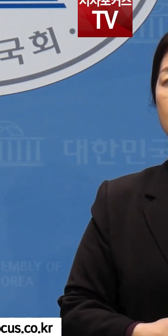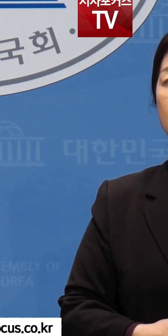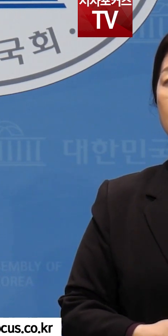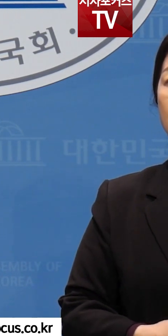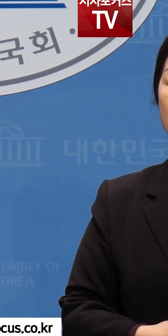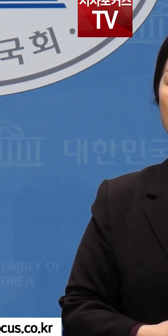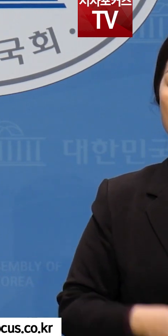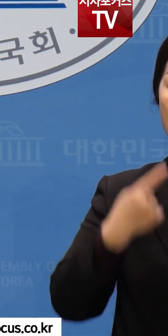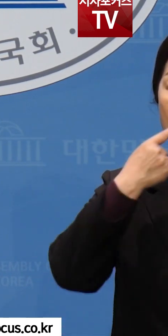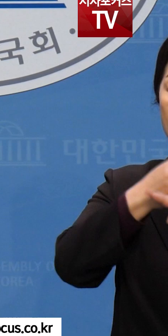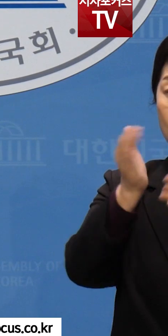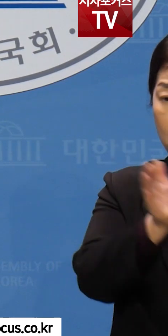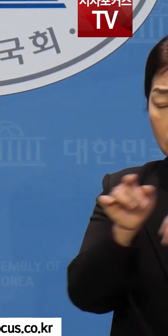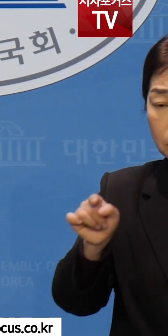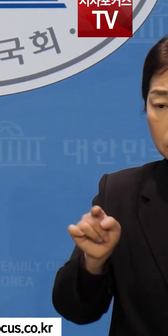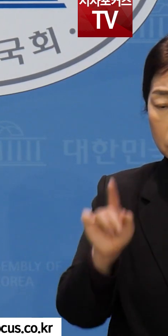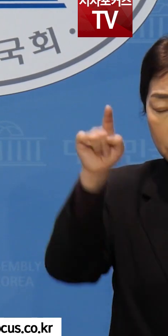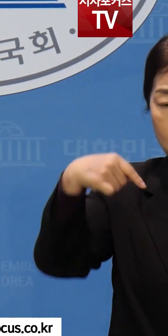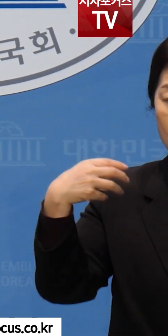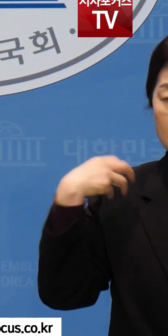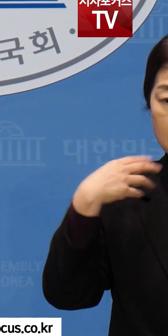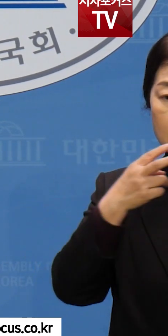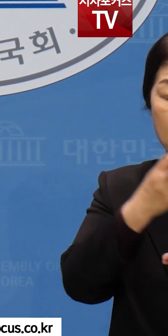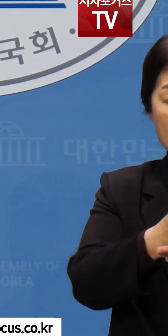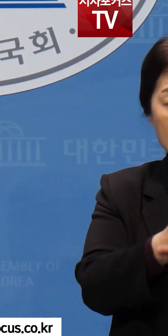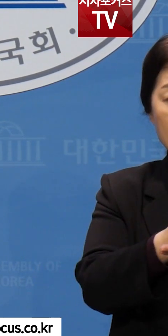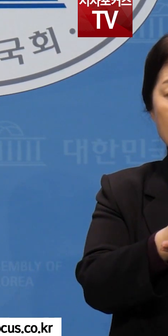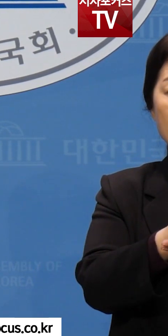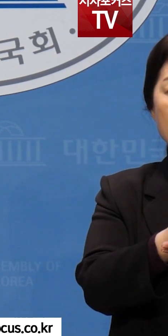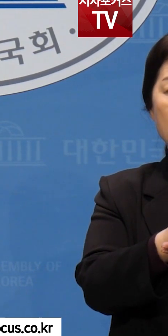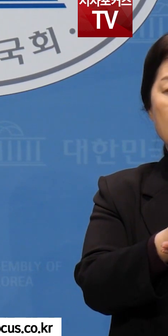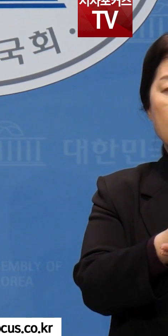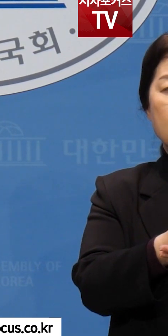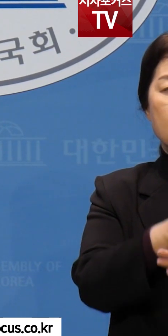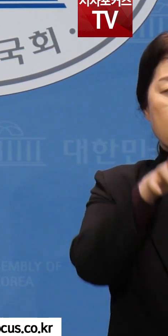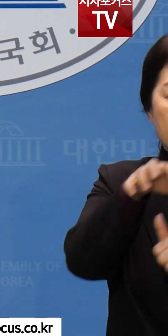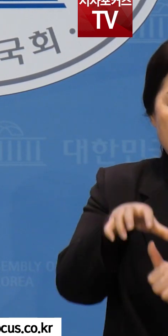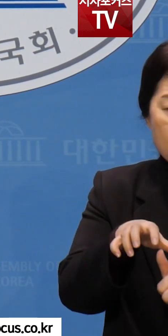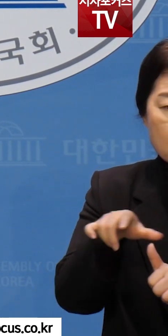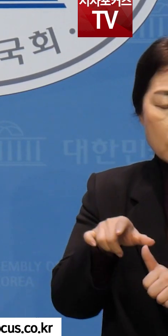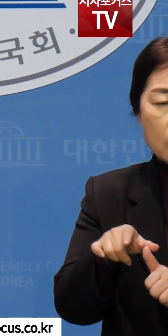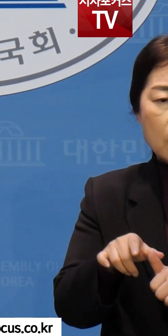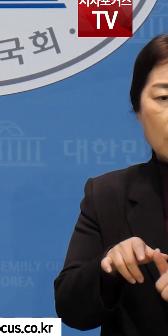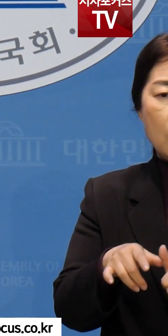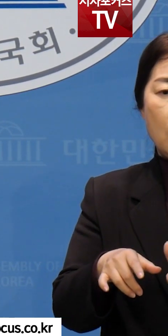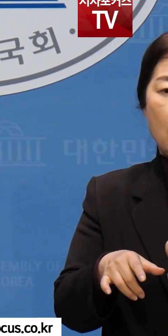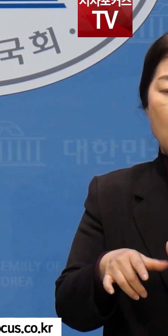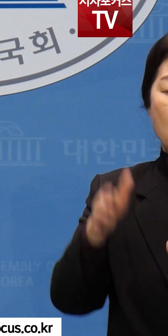그동안 민주당은 우주항공청 법안을 볼모로 말도 안 되는 주장을